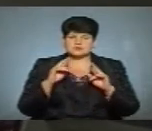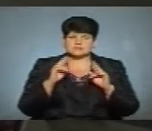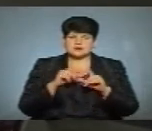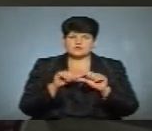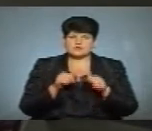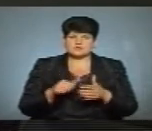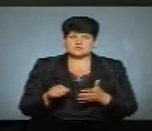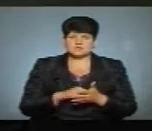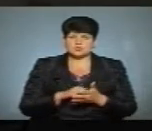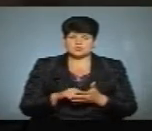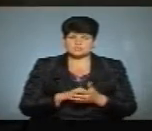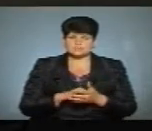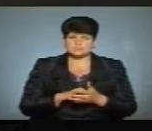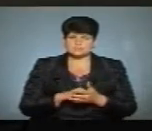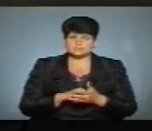оформлені документи.